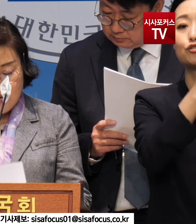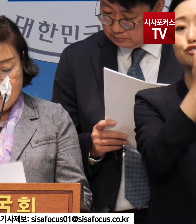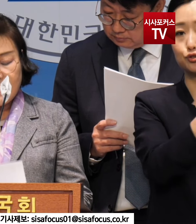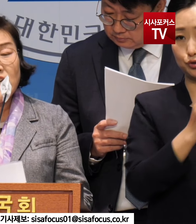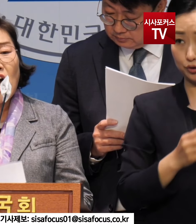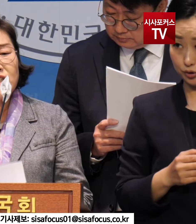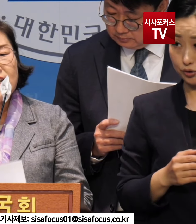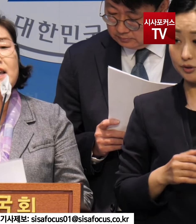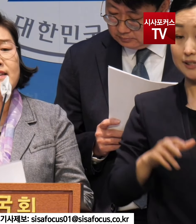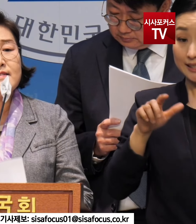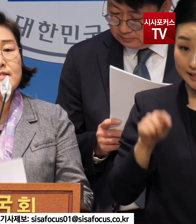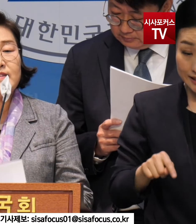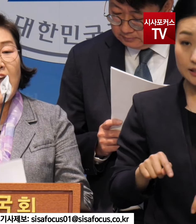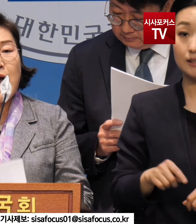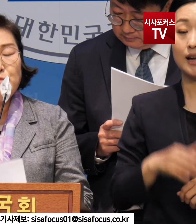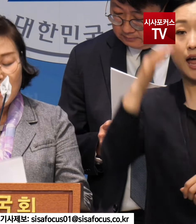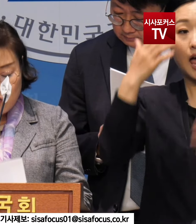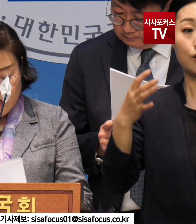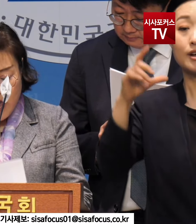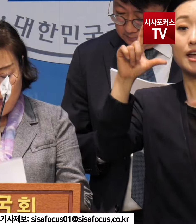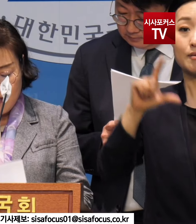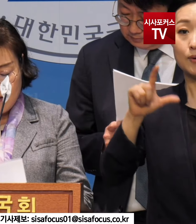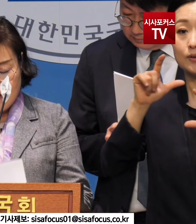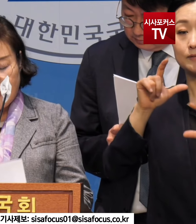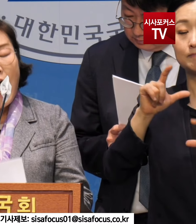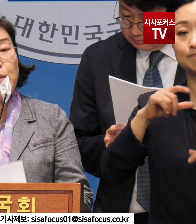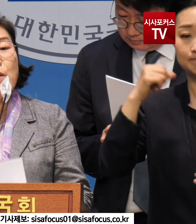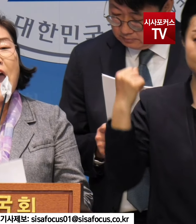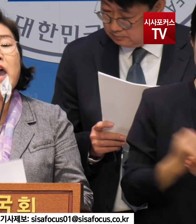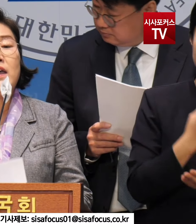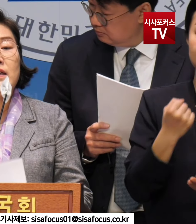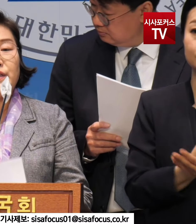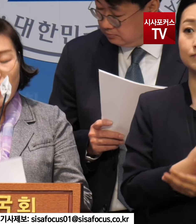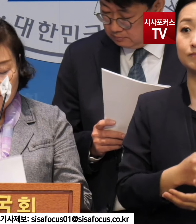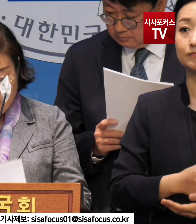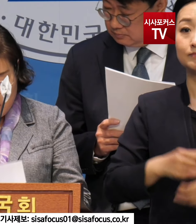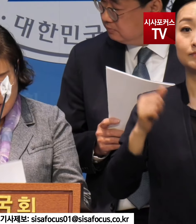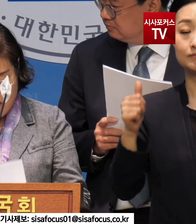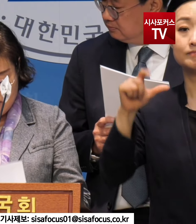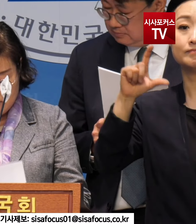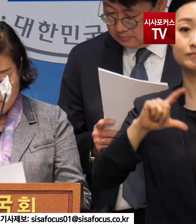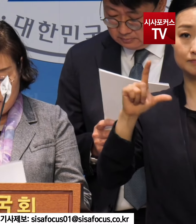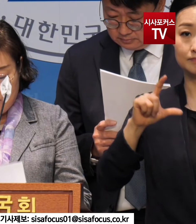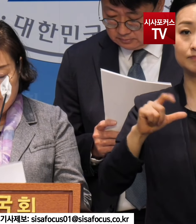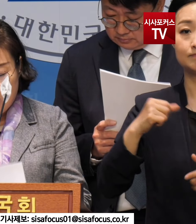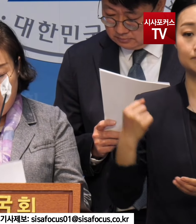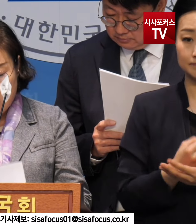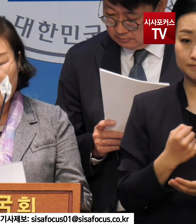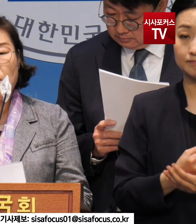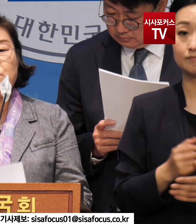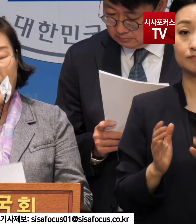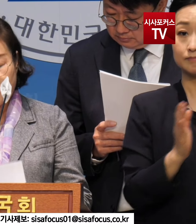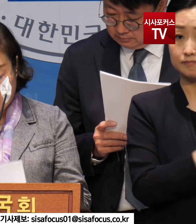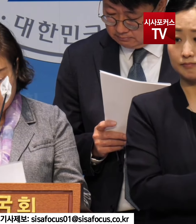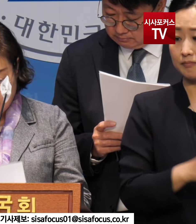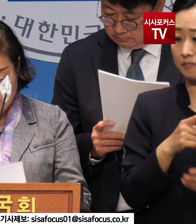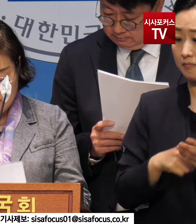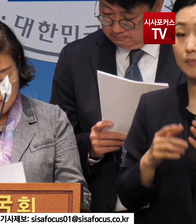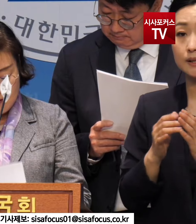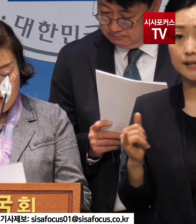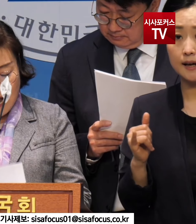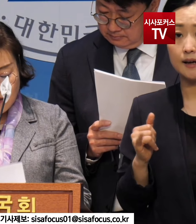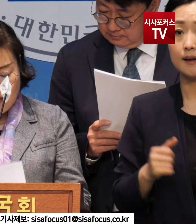있는 이것이 대한민국의 사법의 현실입니다. 반면에